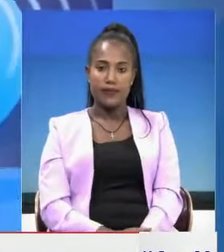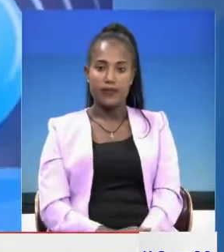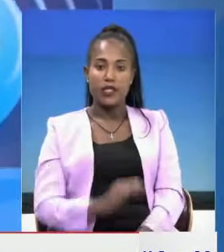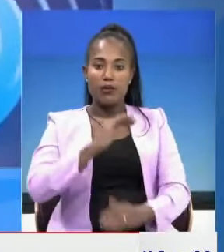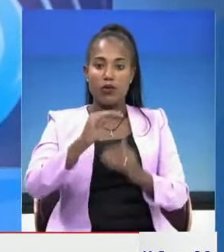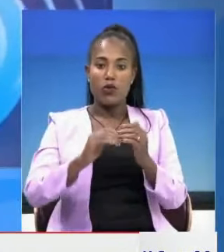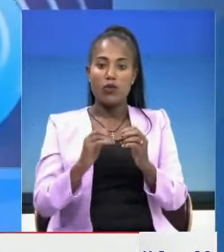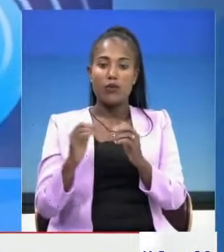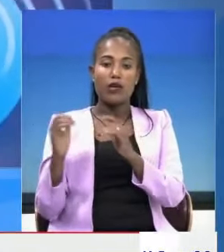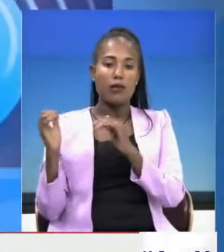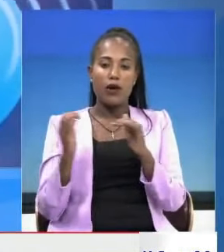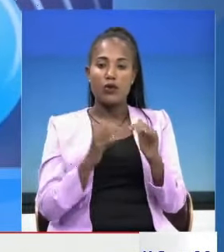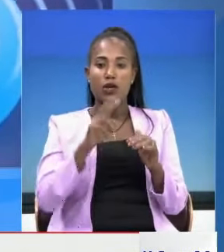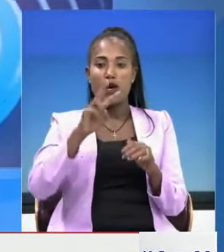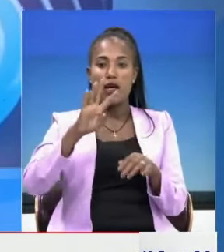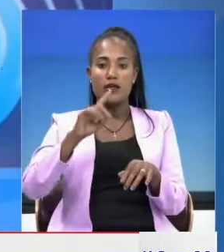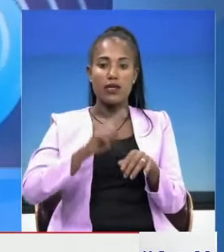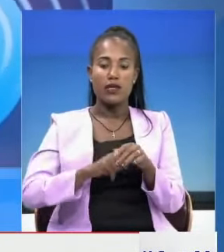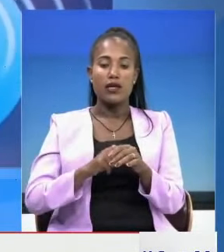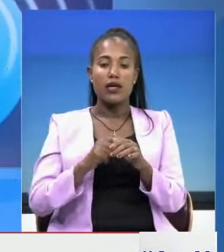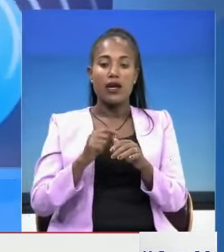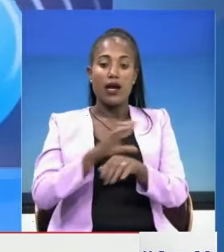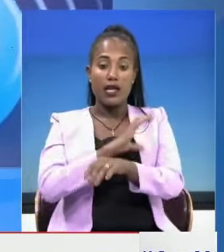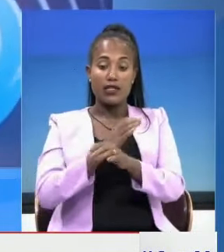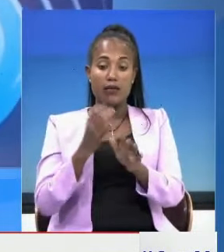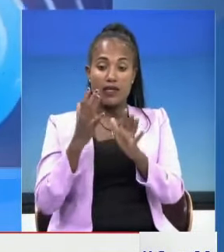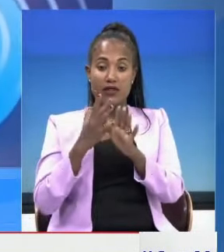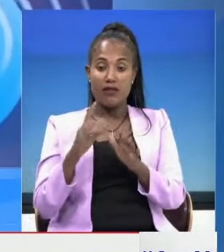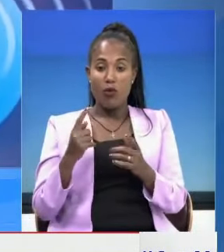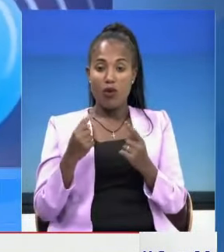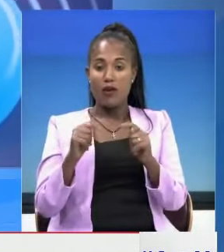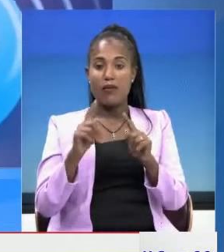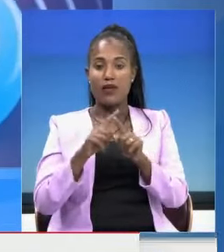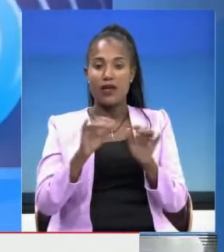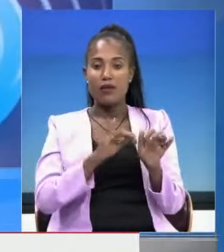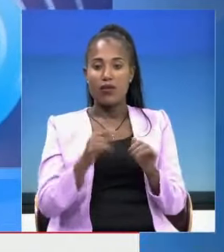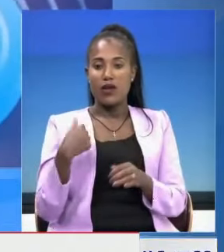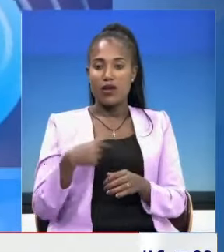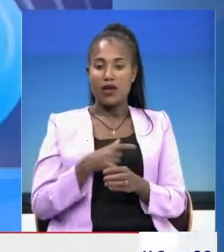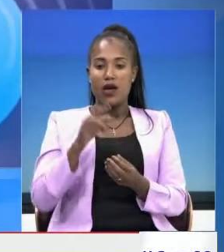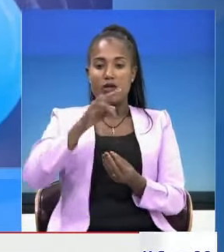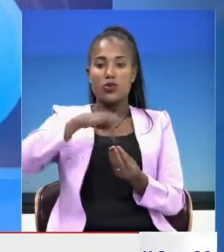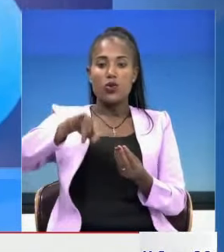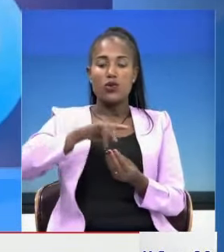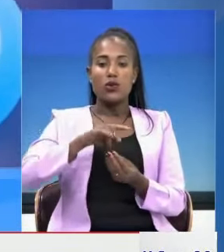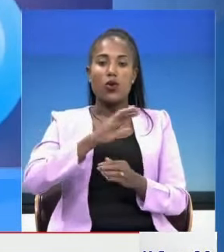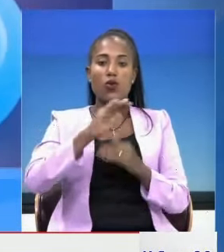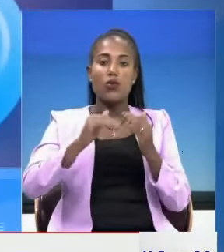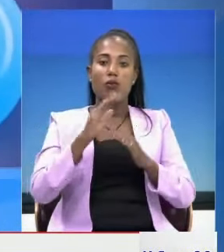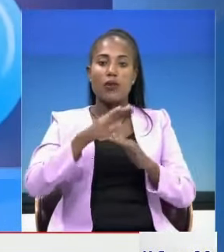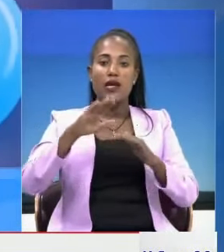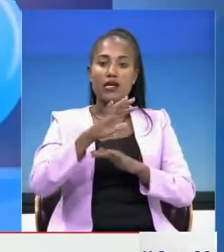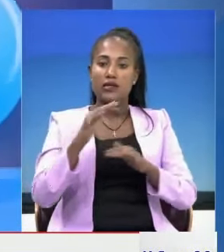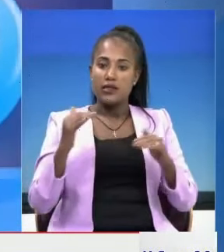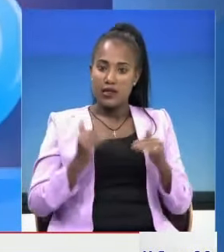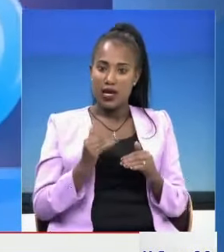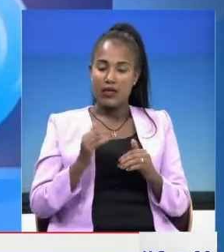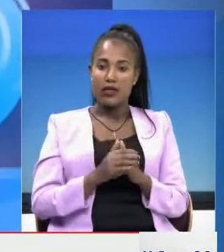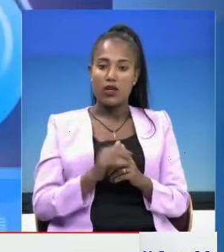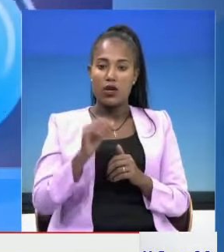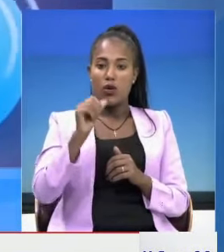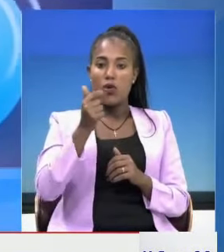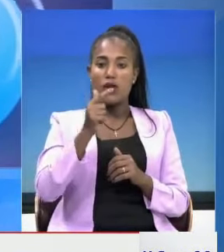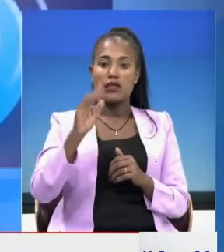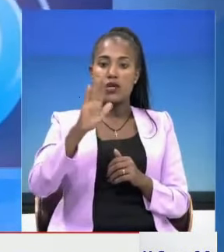በሁሉም ግንባሮች ኃይሎቻችንን ለማሰለፍ ሞክረናል። በተለይ ደግሞ ለእኛ ዞን ከሁሉም በላይ ስጋት የኦነግ